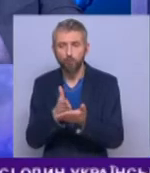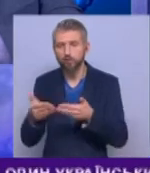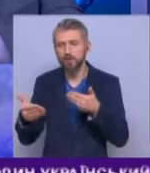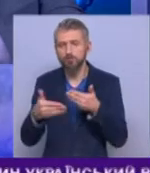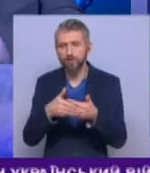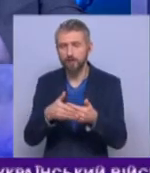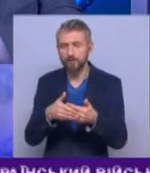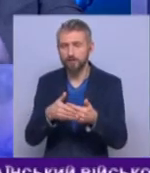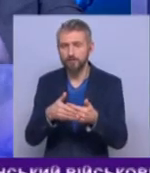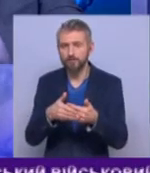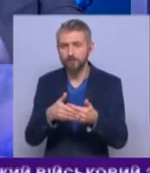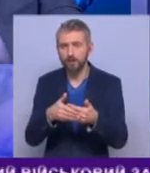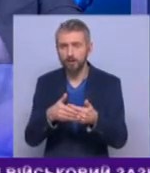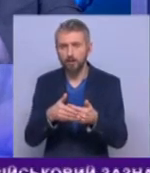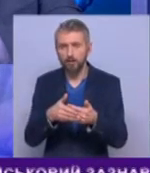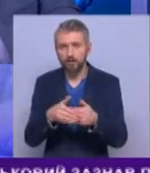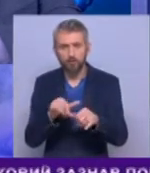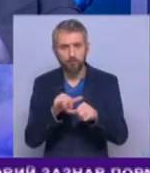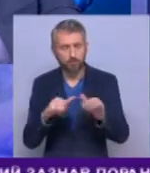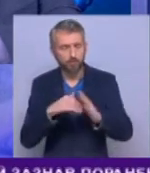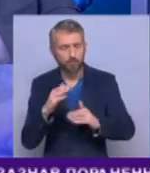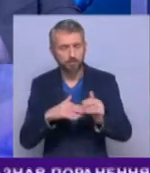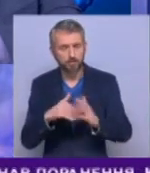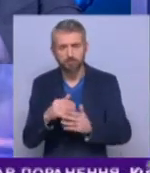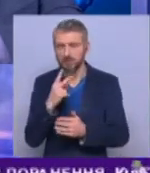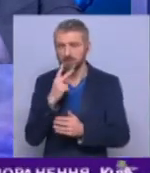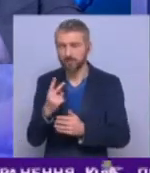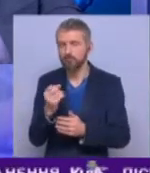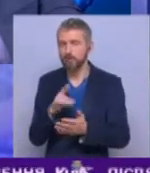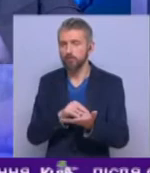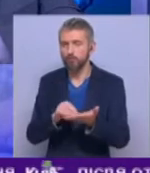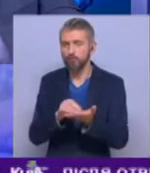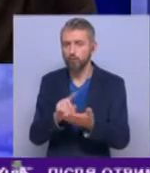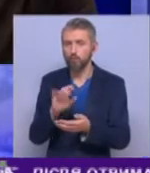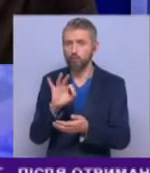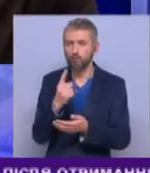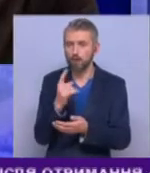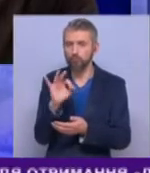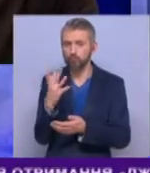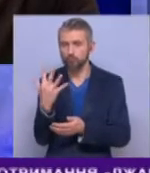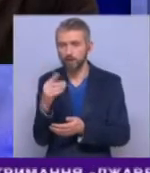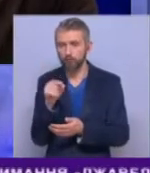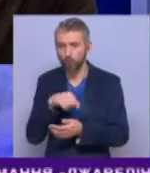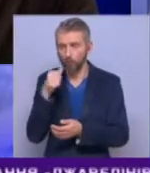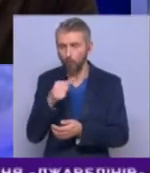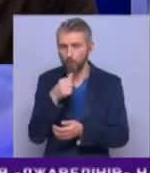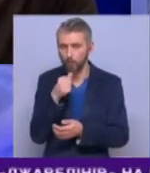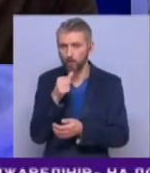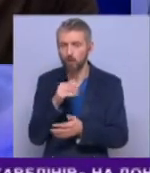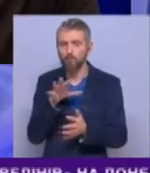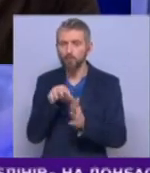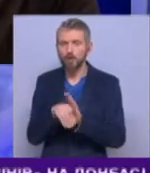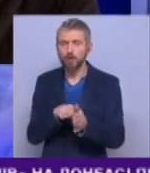наближається безпосередньо. І це у нас зараз поширена практика? До власника. Дивіться, ще раз повторюю, 1.05 цього року